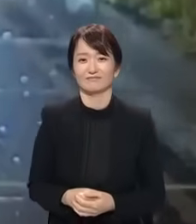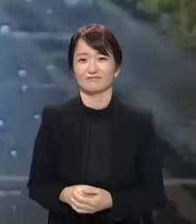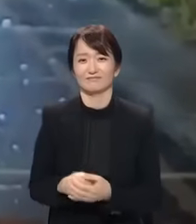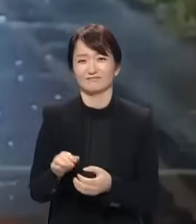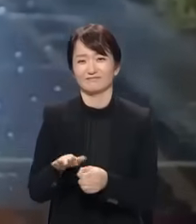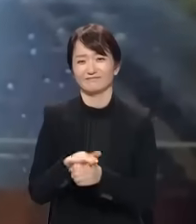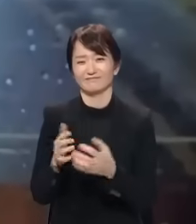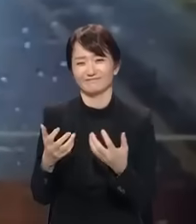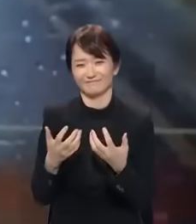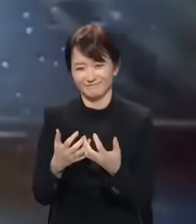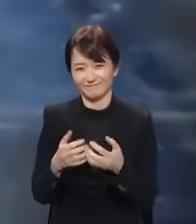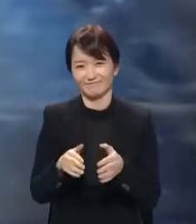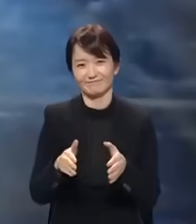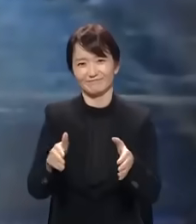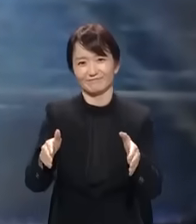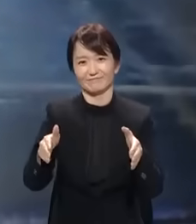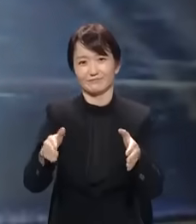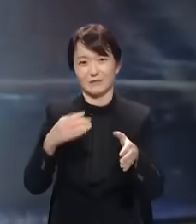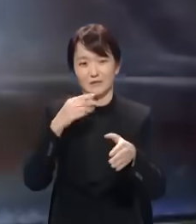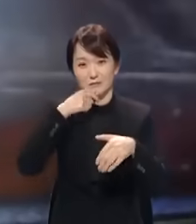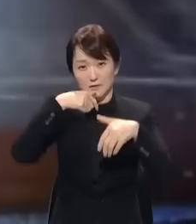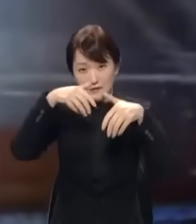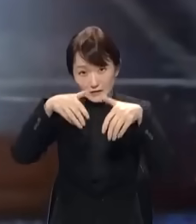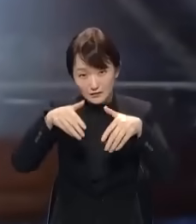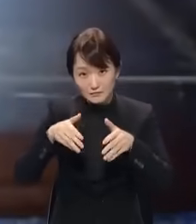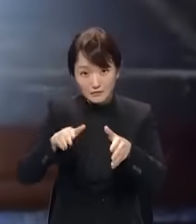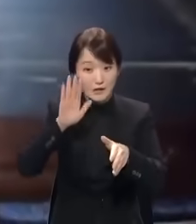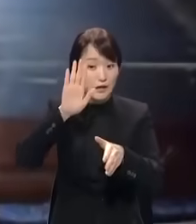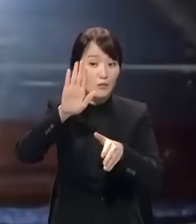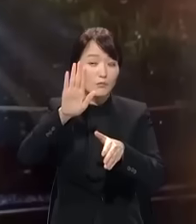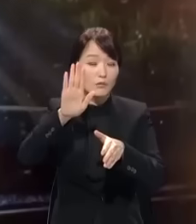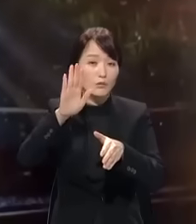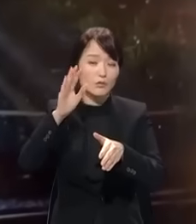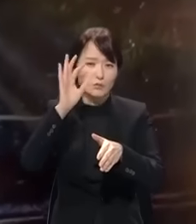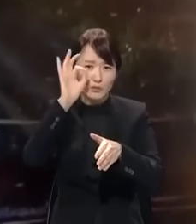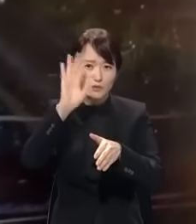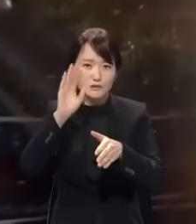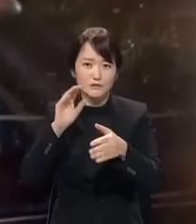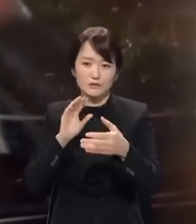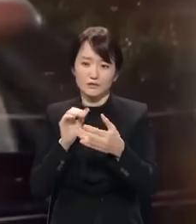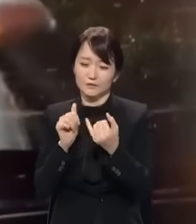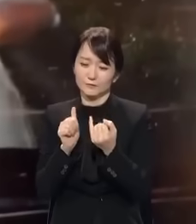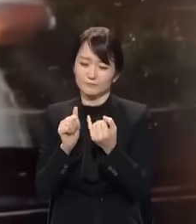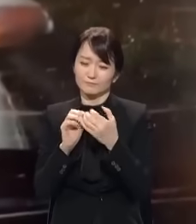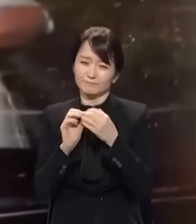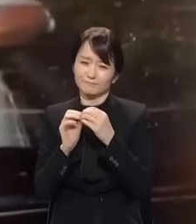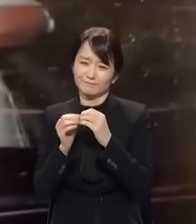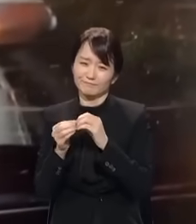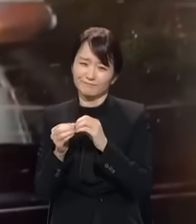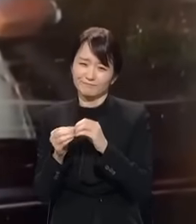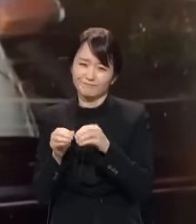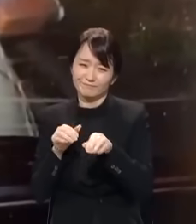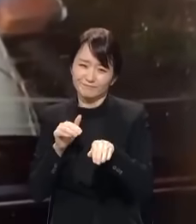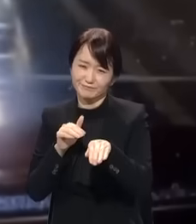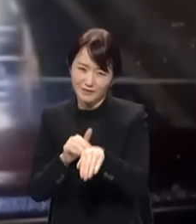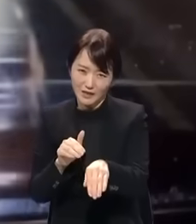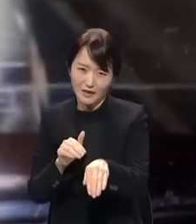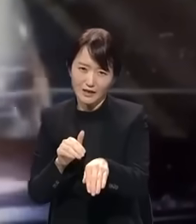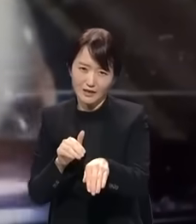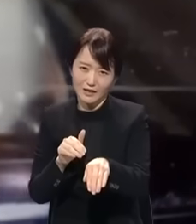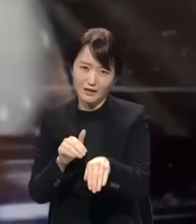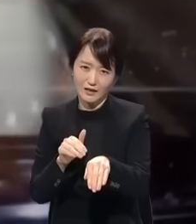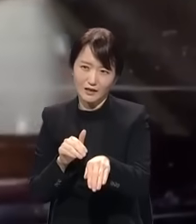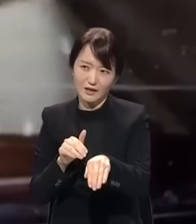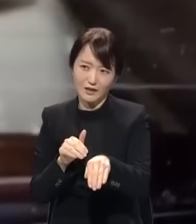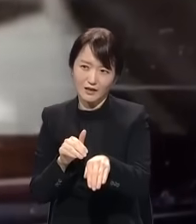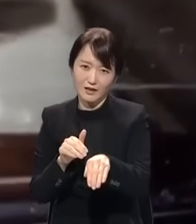때입니다. 자, 도로에서 그것도 빗길에서 전방 주시는커녕 서로 입술에만 주시하다가 그만 사고를 낸 건데요. 입맞춤에